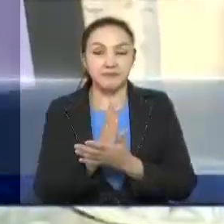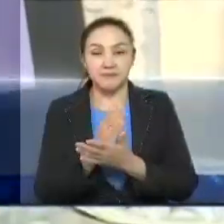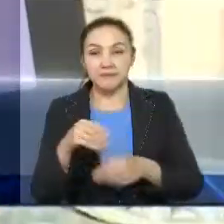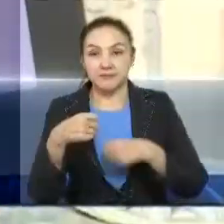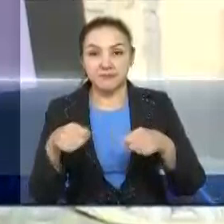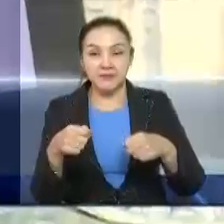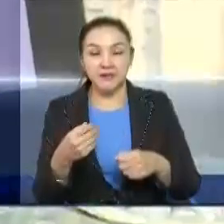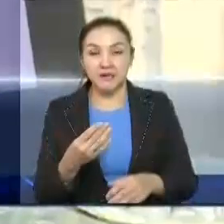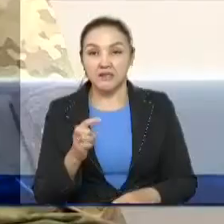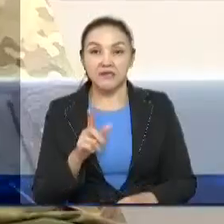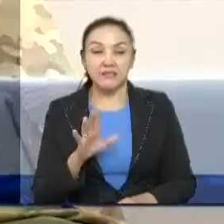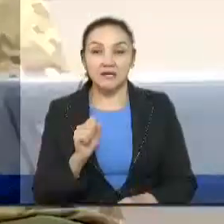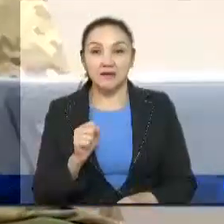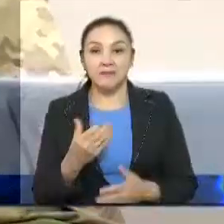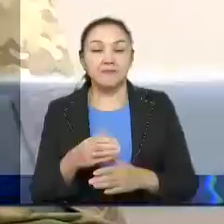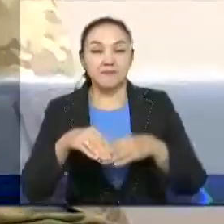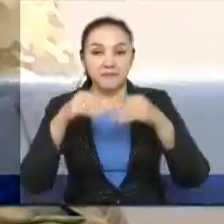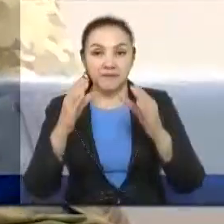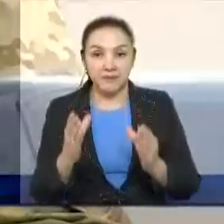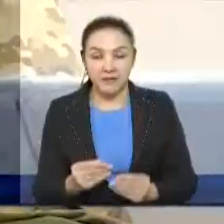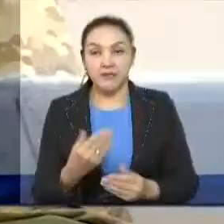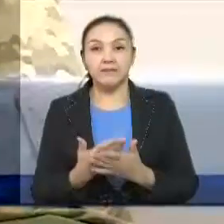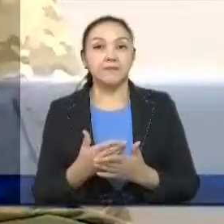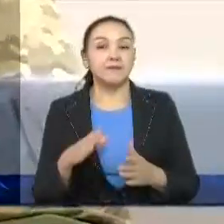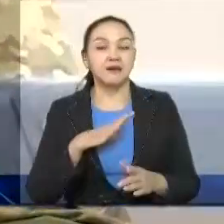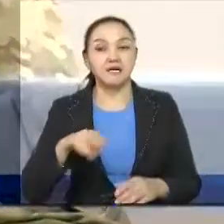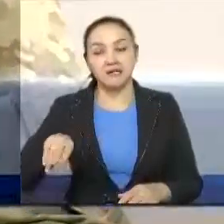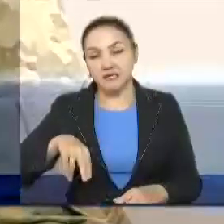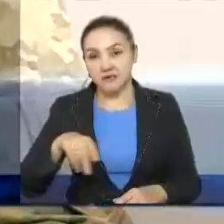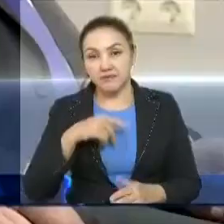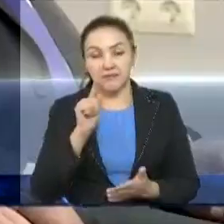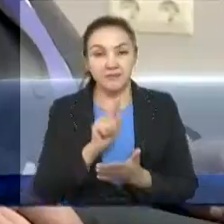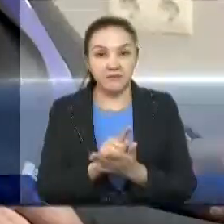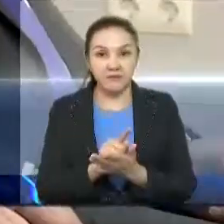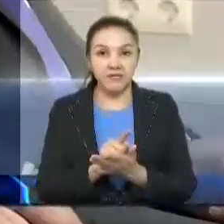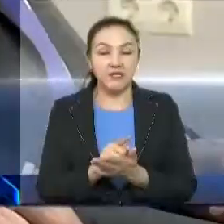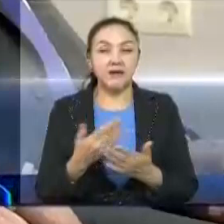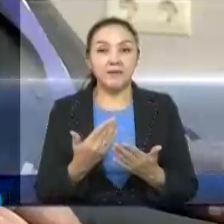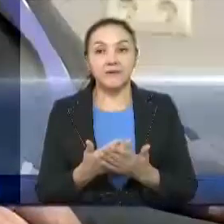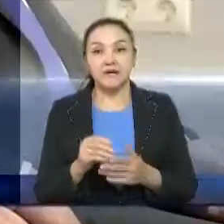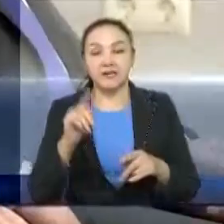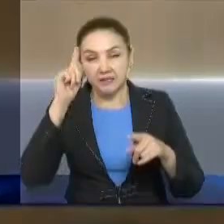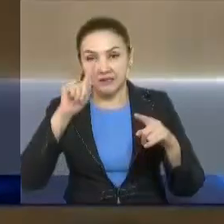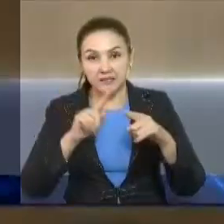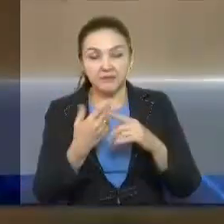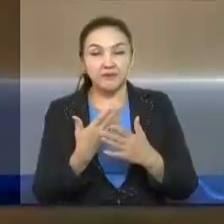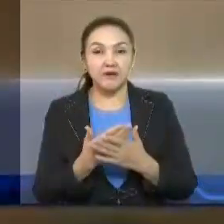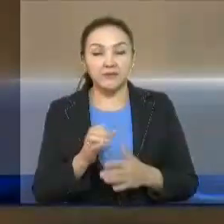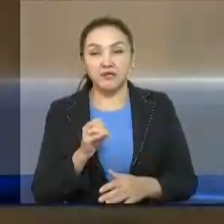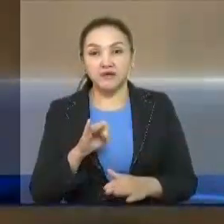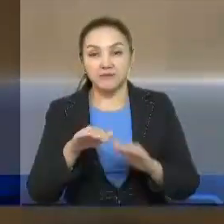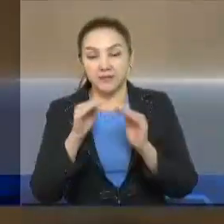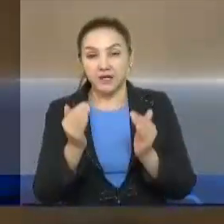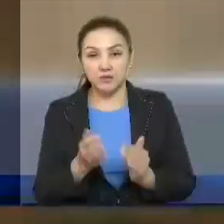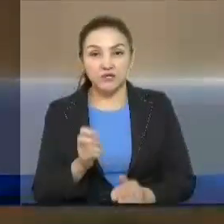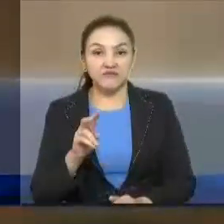розничную продажу сжиженного газа в бытовых баллонах. Последние, по словам начальника ДЧС, обязаны обеспечивать надлежащее техническое состояние бытовых баллонов.